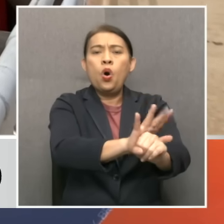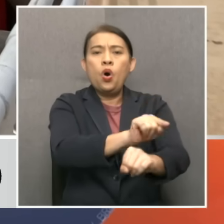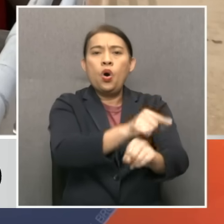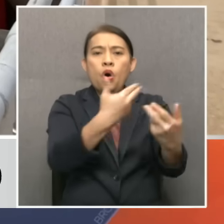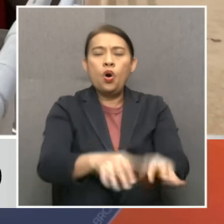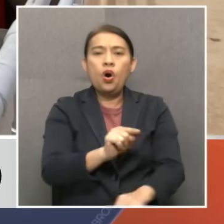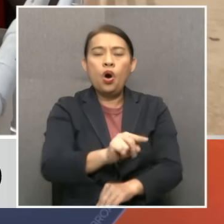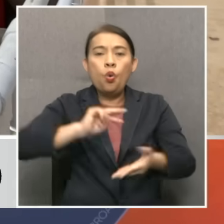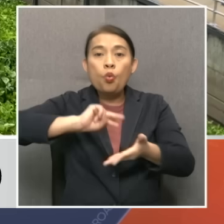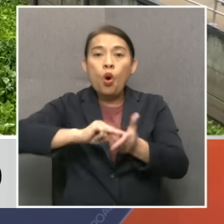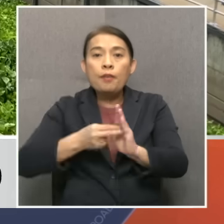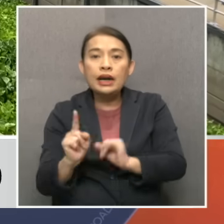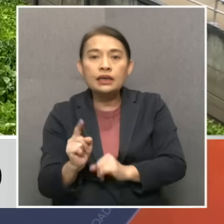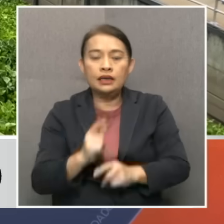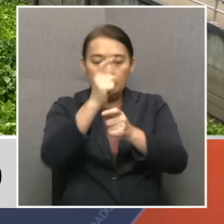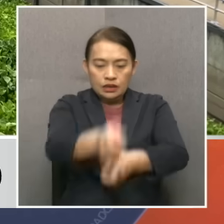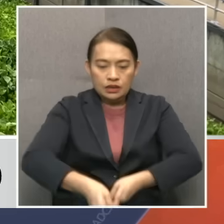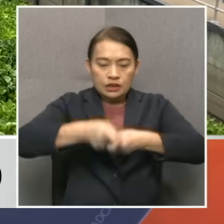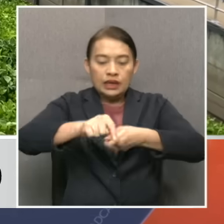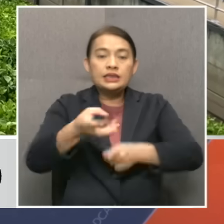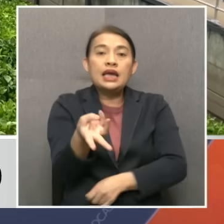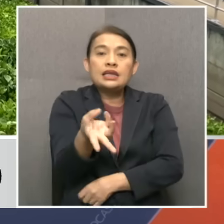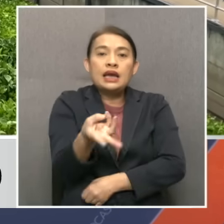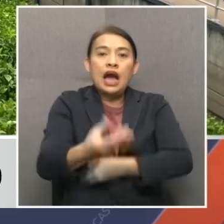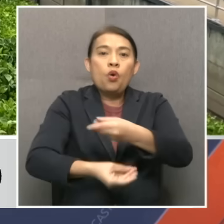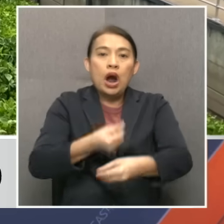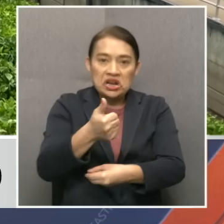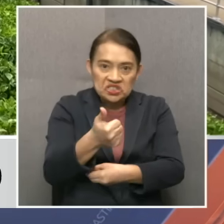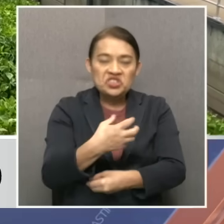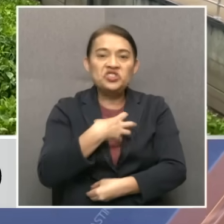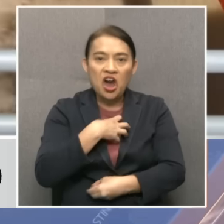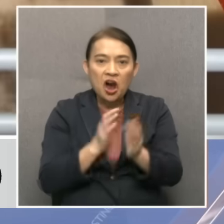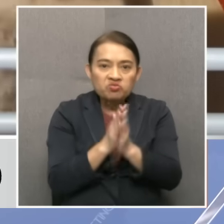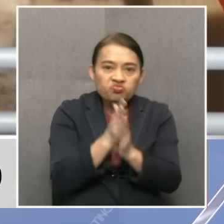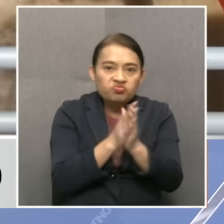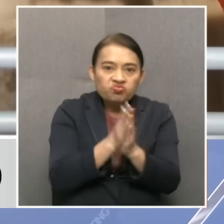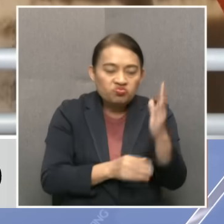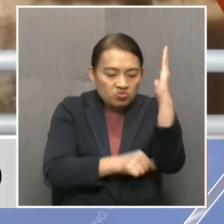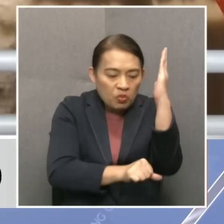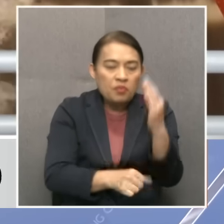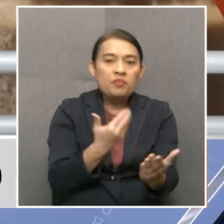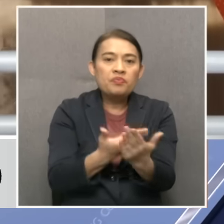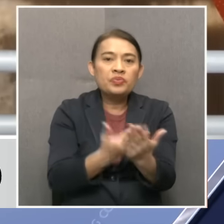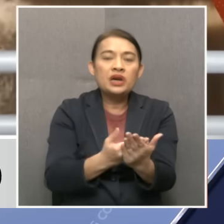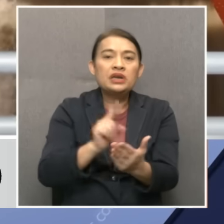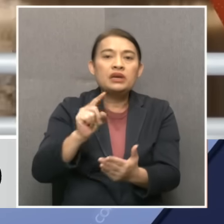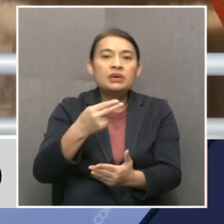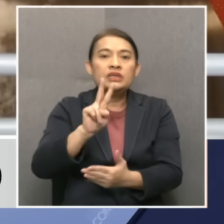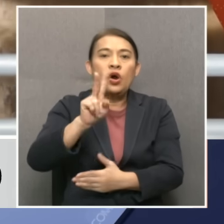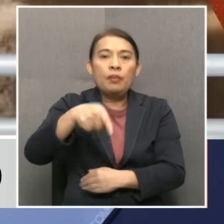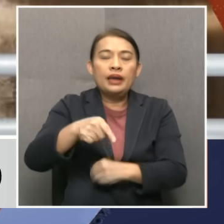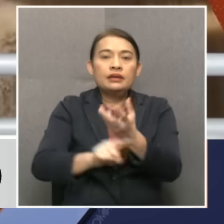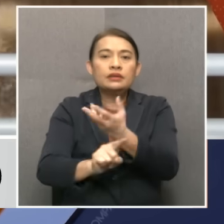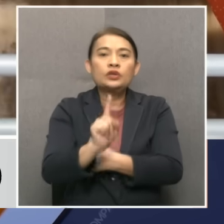งว่าเกษตรกรเนี่ยราคาข้าวดีจูงใจให้ปลูกนะครับเพราะว่าตันละ12,000เพราะฉะนั้นผมคิดว่าทุกคนปลูก